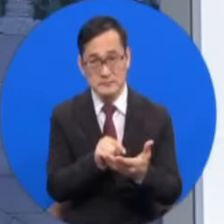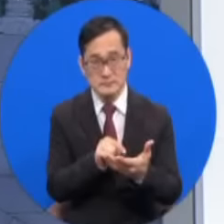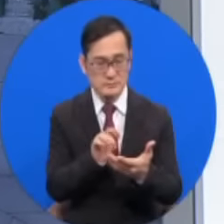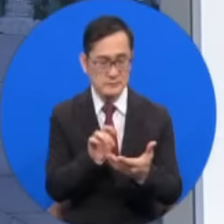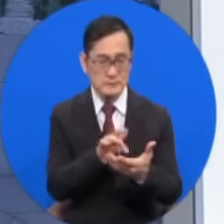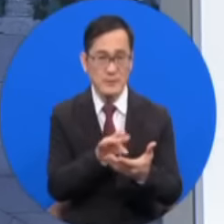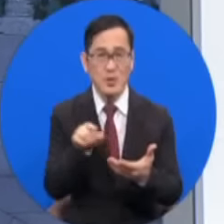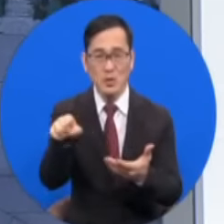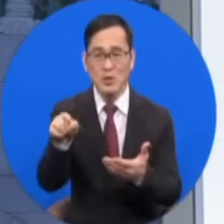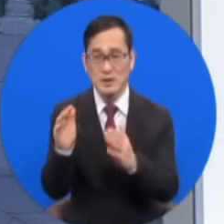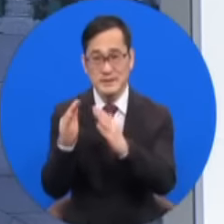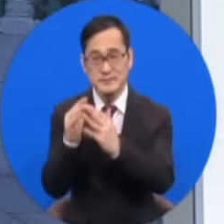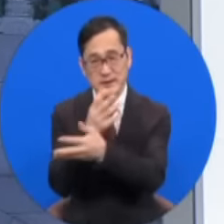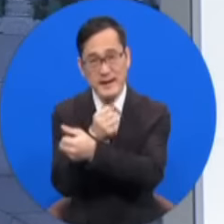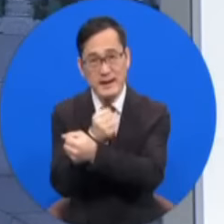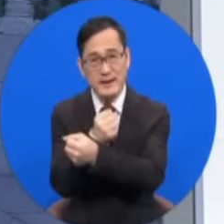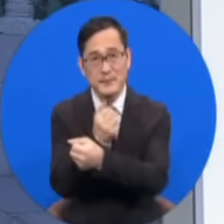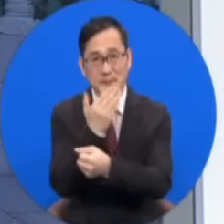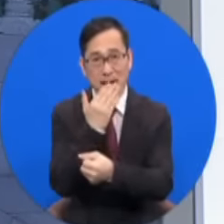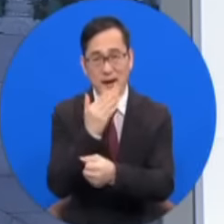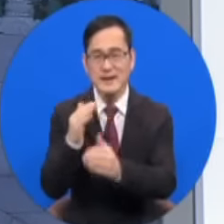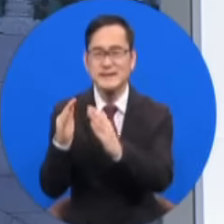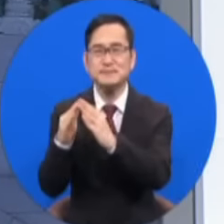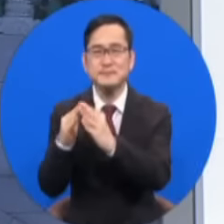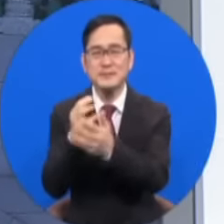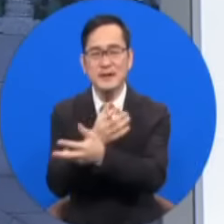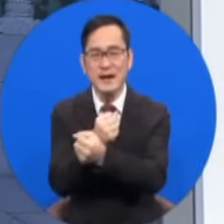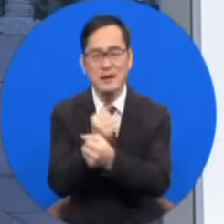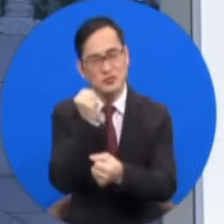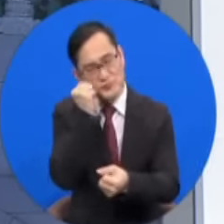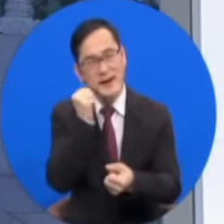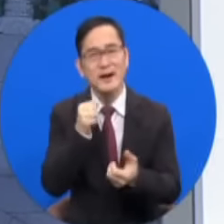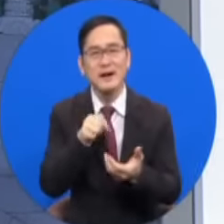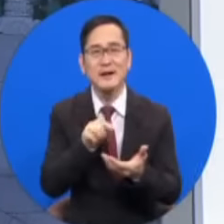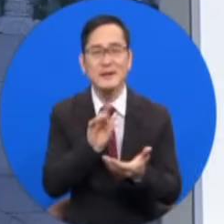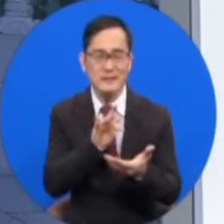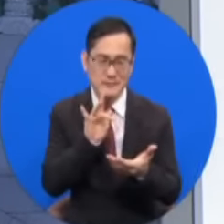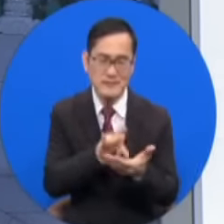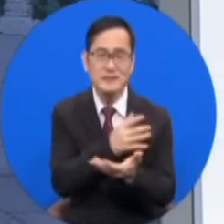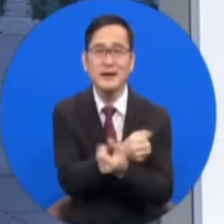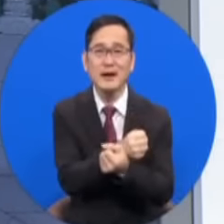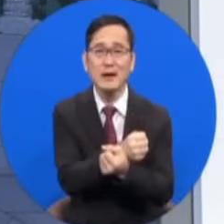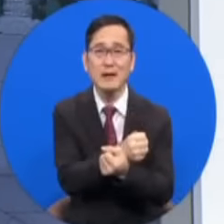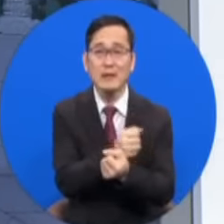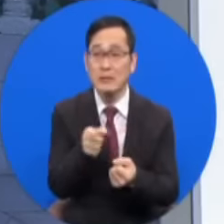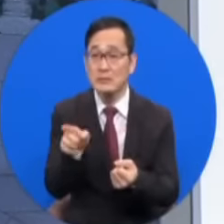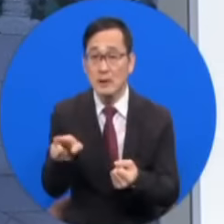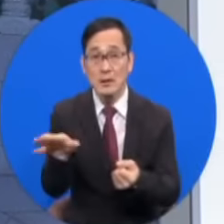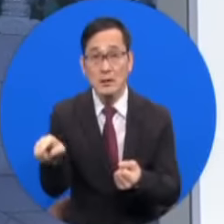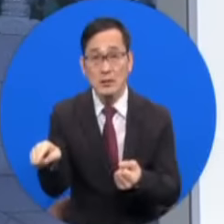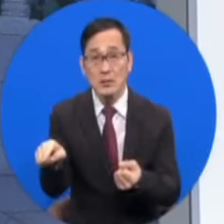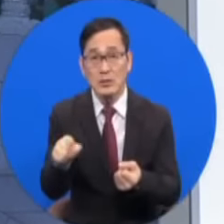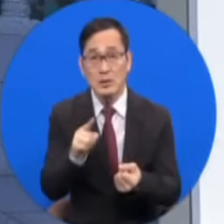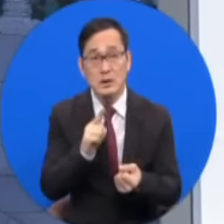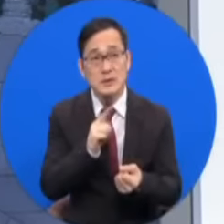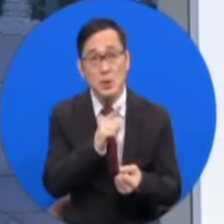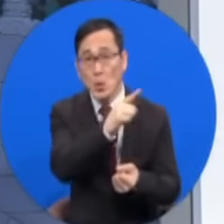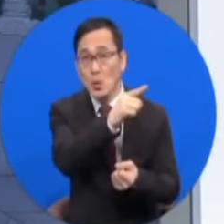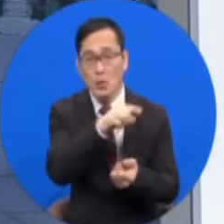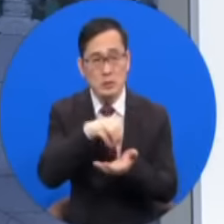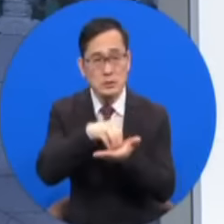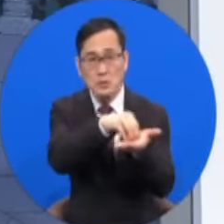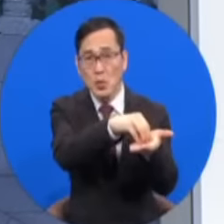쉽게 가정집 같은 거 이렇게 예약하자아요 근데 그런 것도 다 사실은 신고와 등록이 돼 있어야 혹시